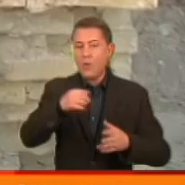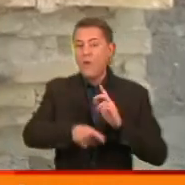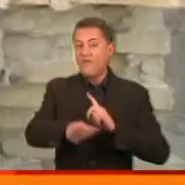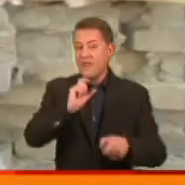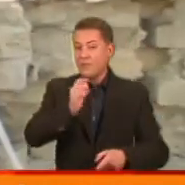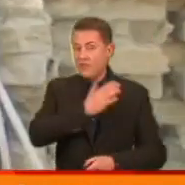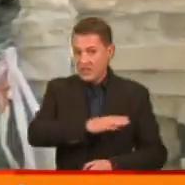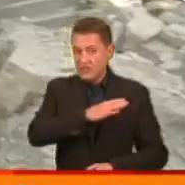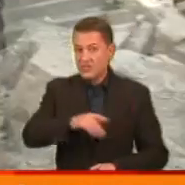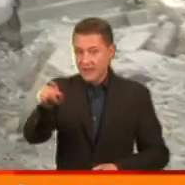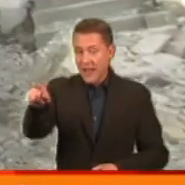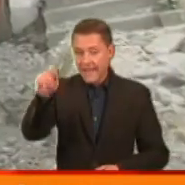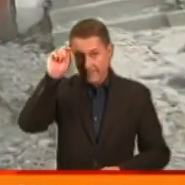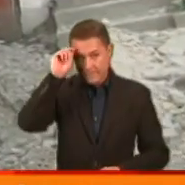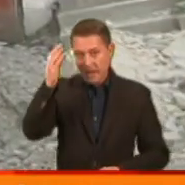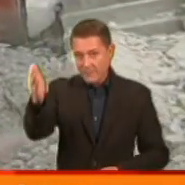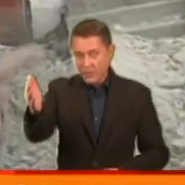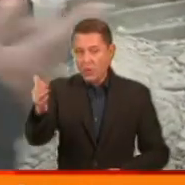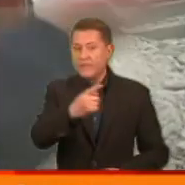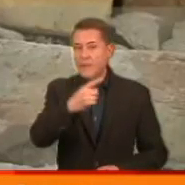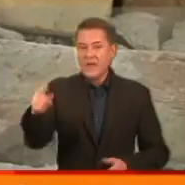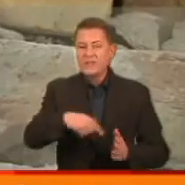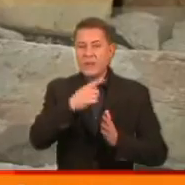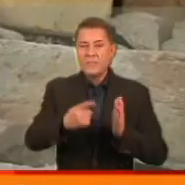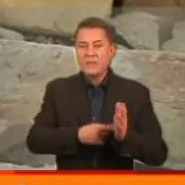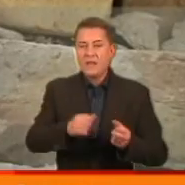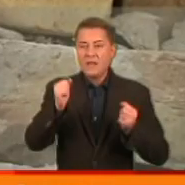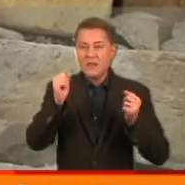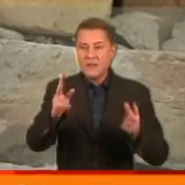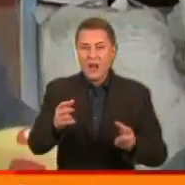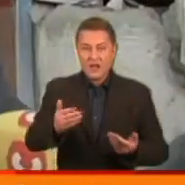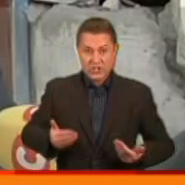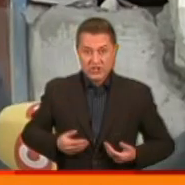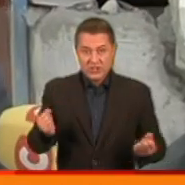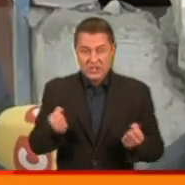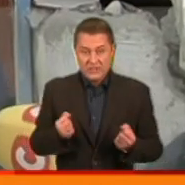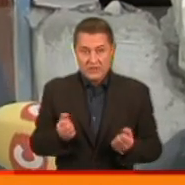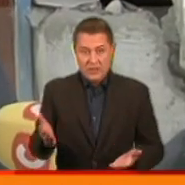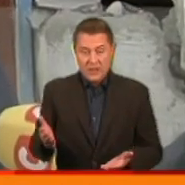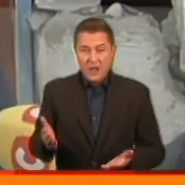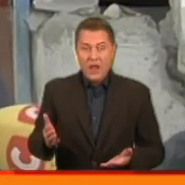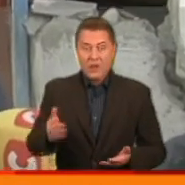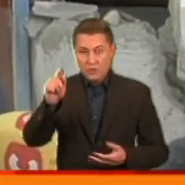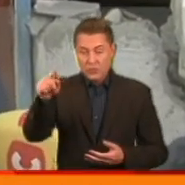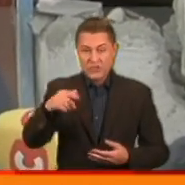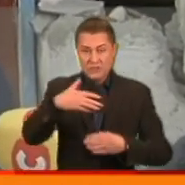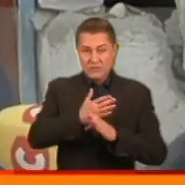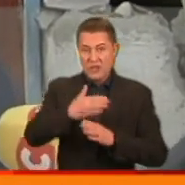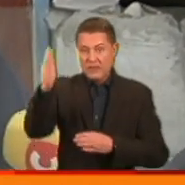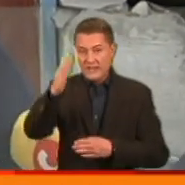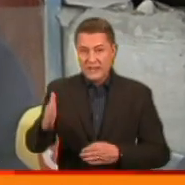пан Микола. Найперше питання – а як зимувати? У стіні ж тріщина. Я б хотів, щоб